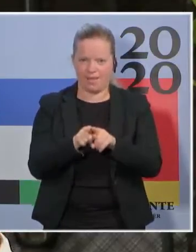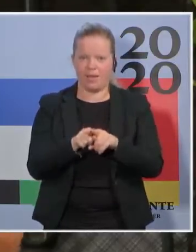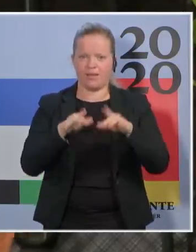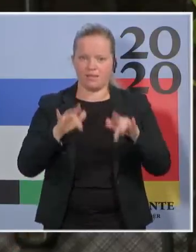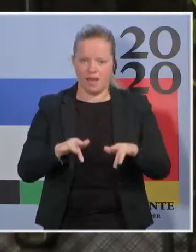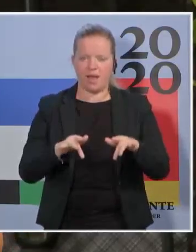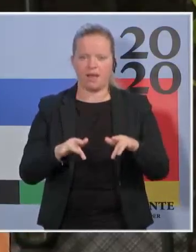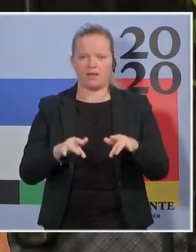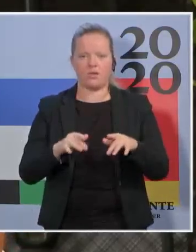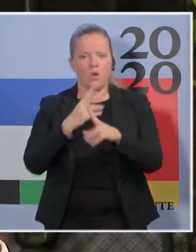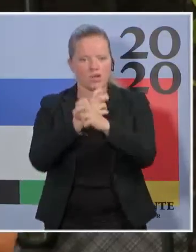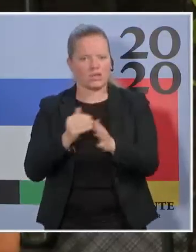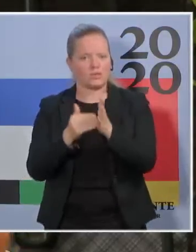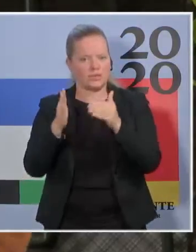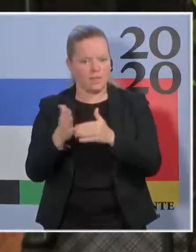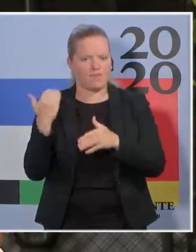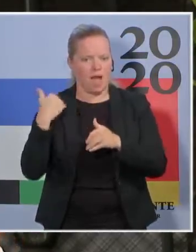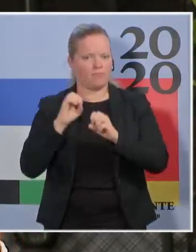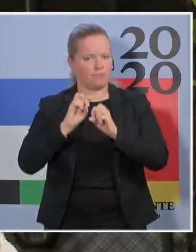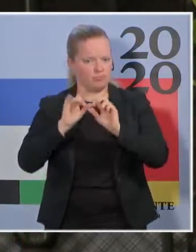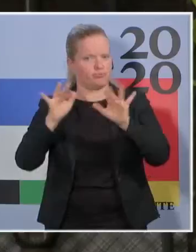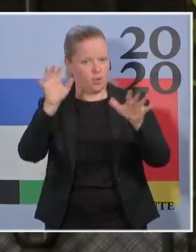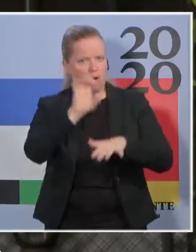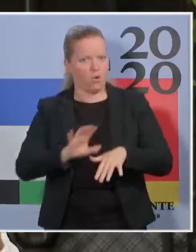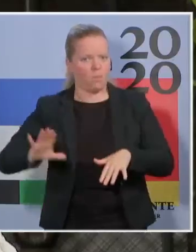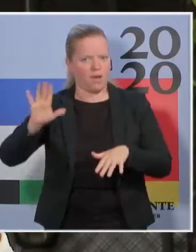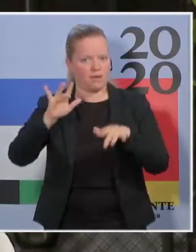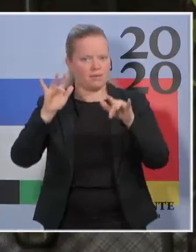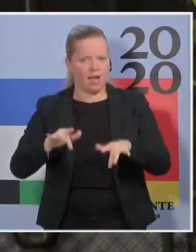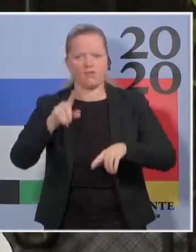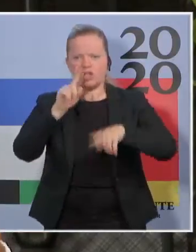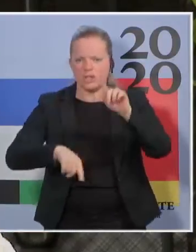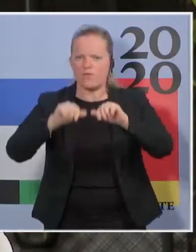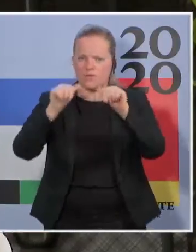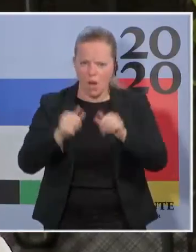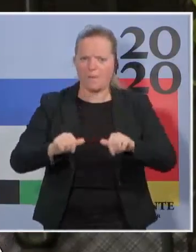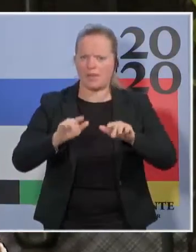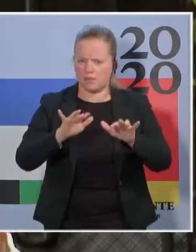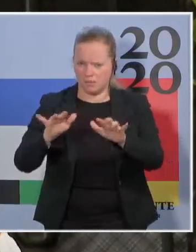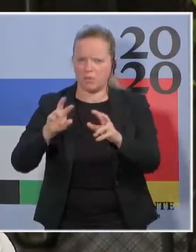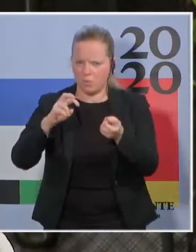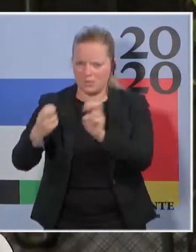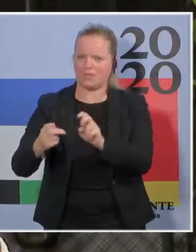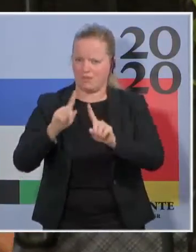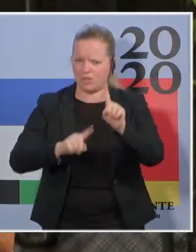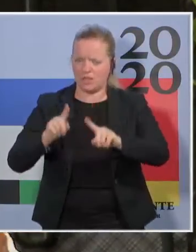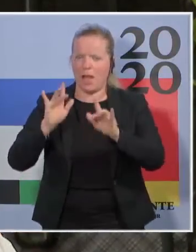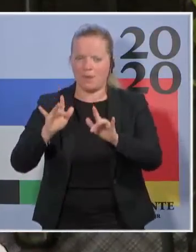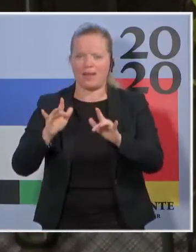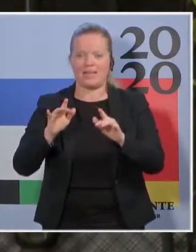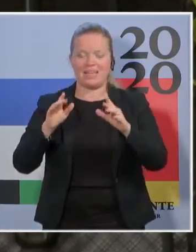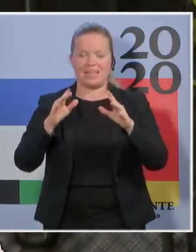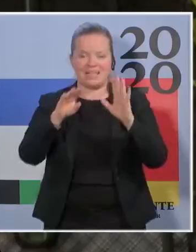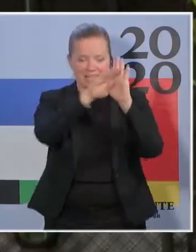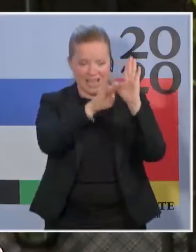angetreten in dieser Form mit unterschiedlichen Ausformungen, aber die Tatsache, dass die Gesetzgebung